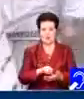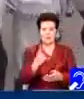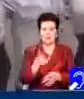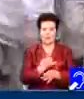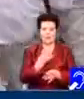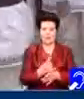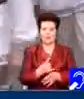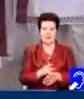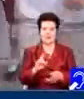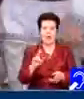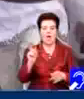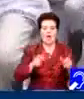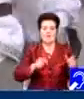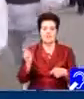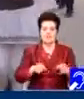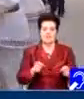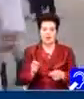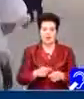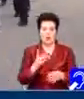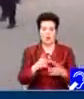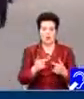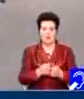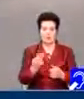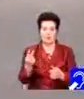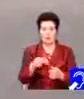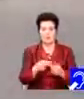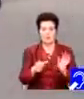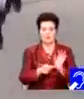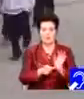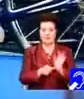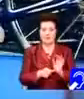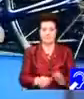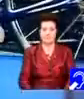dată, festivalul Cine joacă horele a fost organizat în anul 2006.